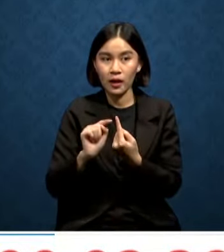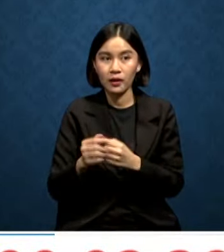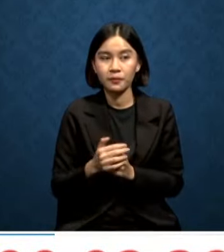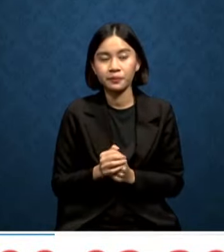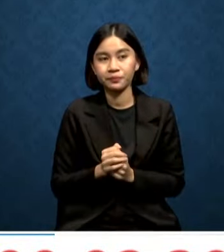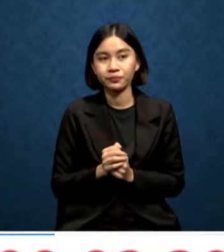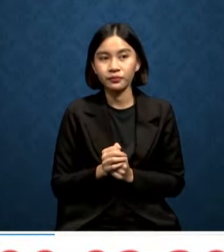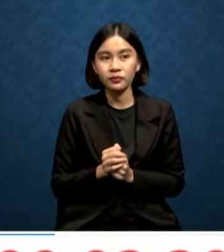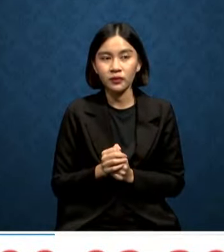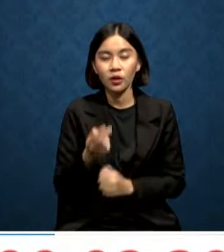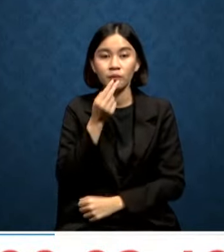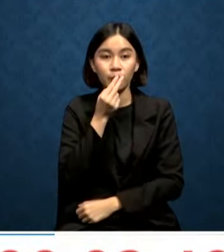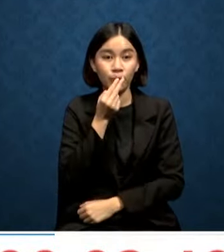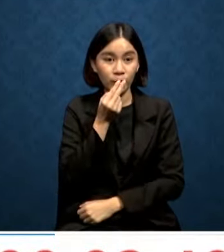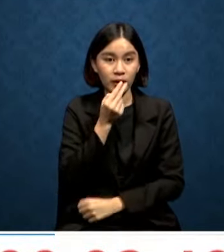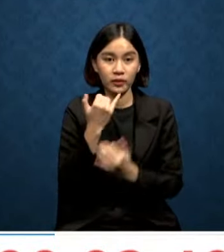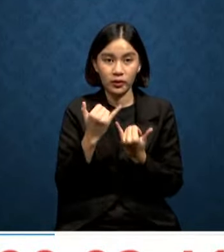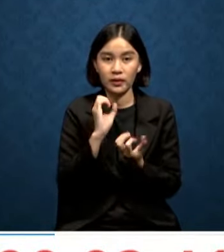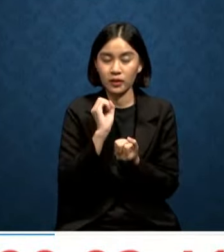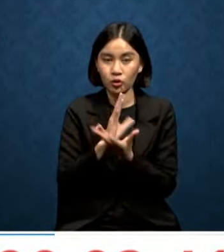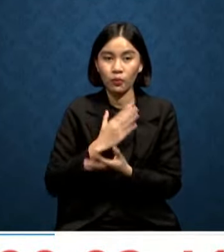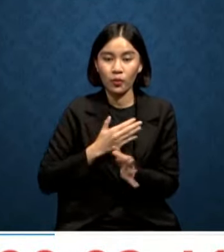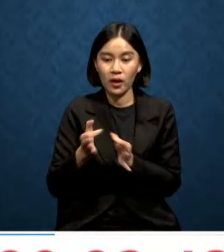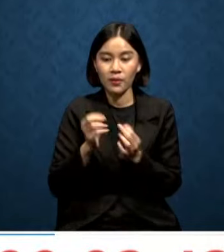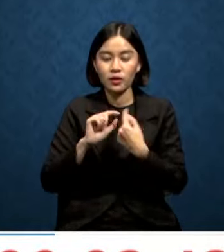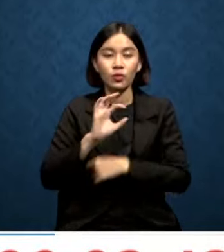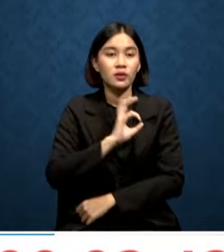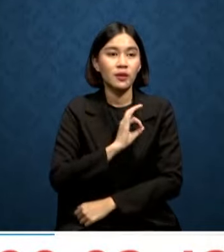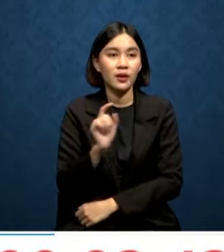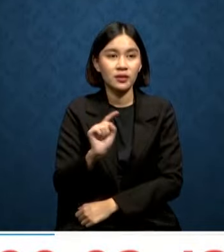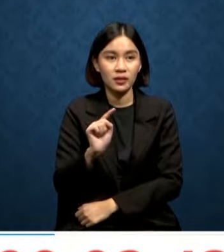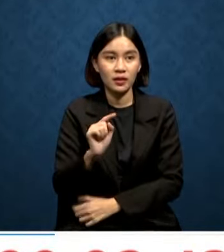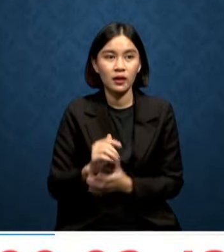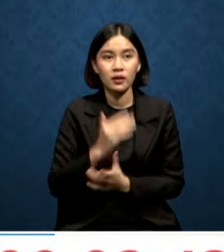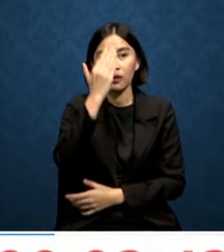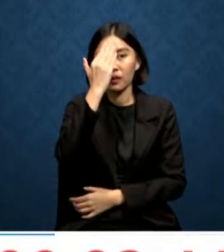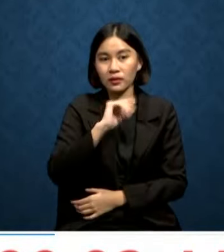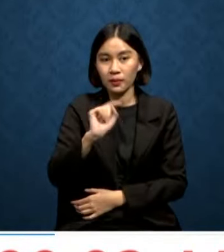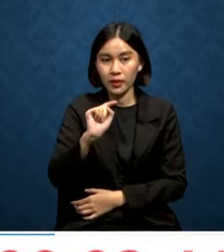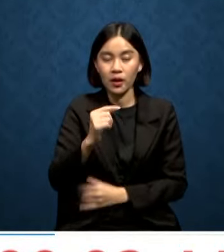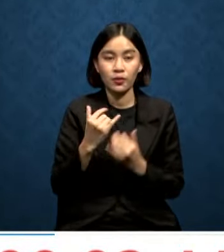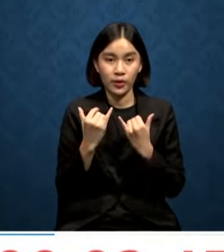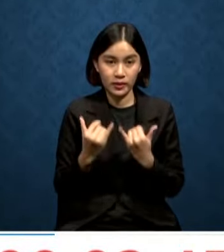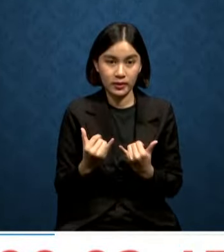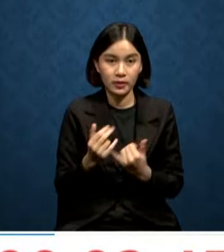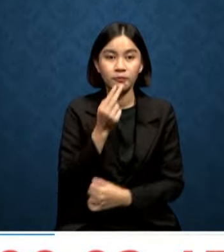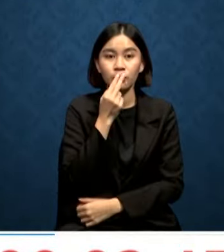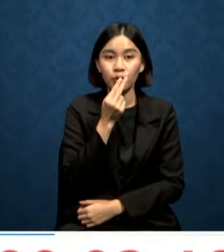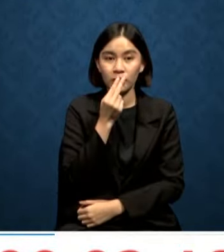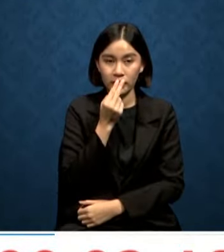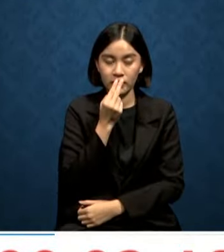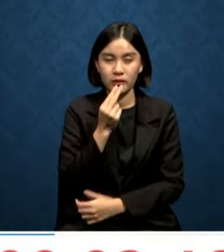เรื่องของยาสูบเองเนี่ยที่มีผลกระทบผมต้องเรียนต่อท่านสมาชิกว่าส่วนหนึ่งเป็นเพราะวันนี้เนี่ยนะครับบุหรี่